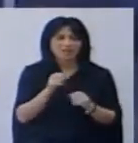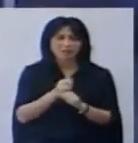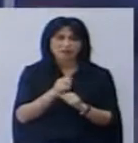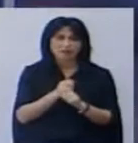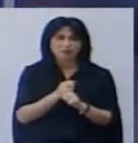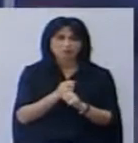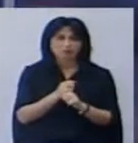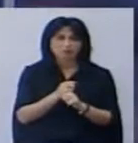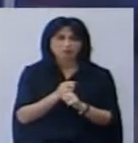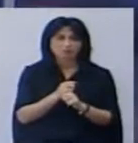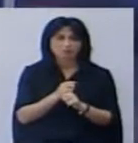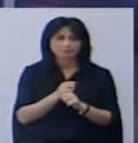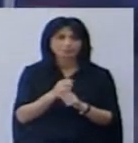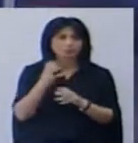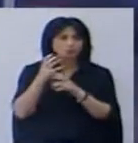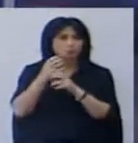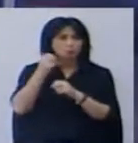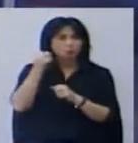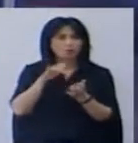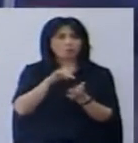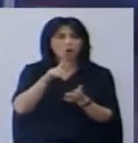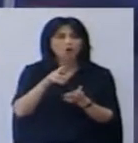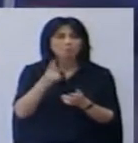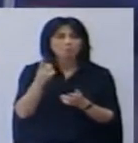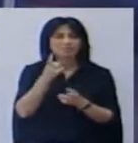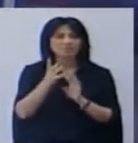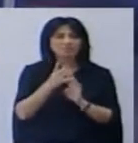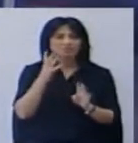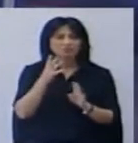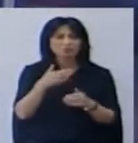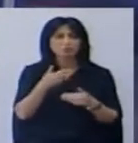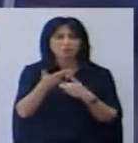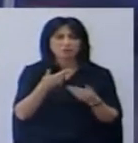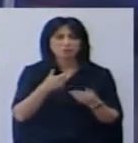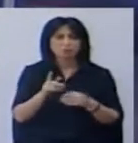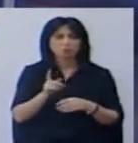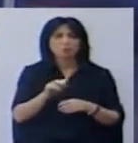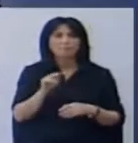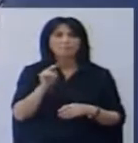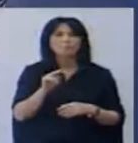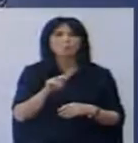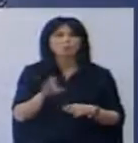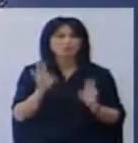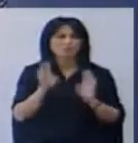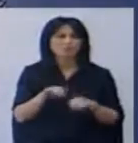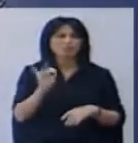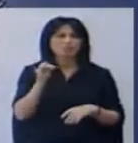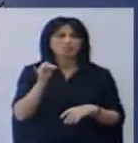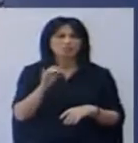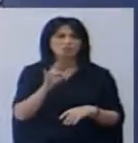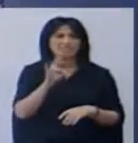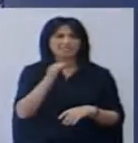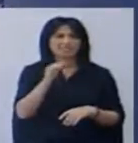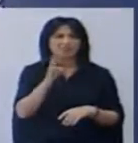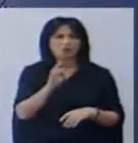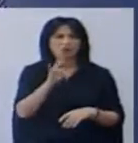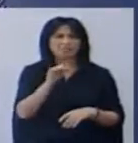გააკეთოს. გურულ მოქალაქეებს მინდა პირველ რიგში მიუმართო, რომ ფოთი ისედაც ისტორიულად ნიკო